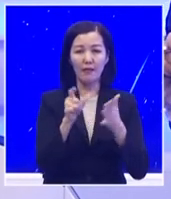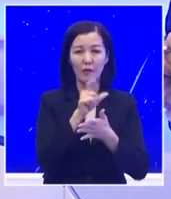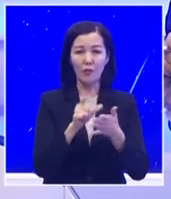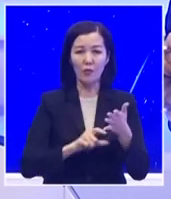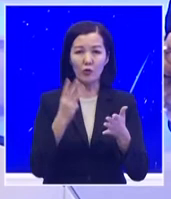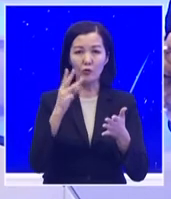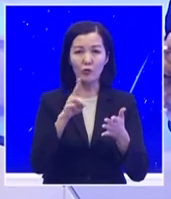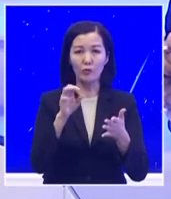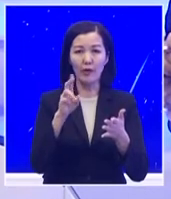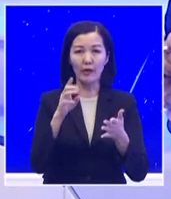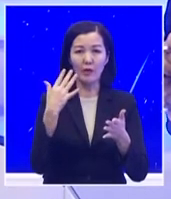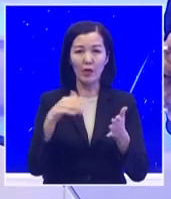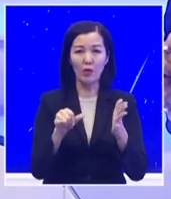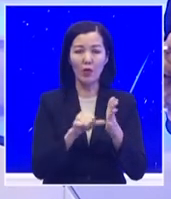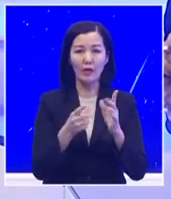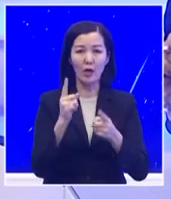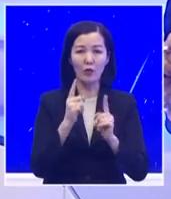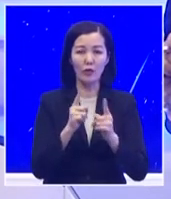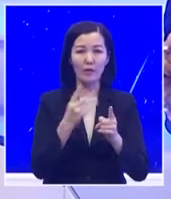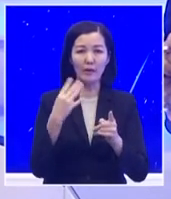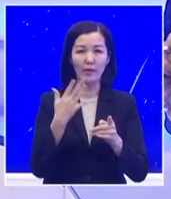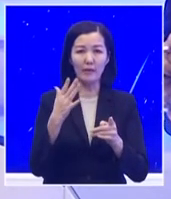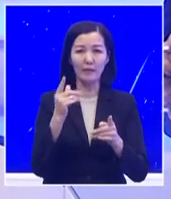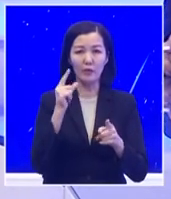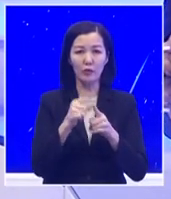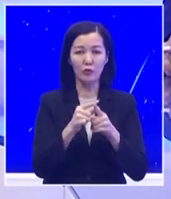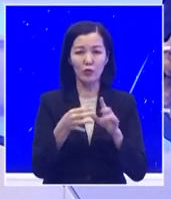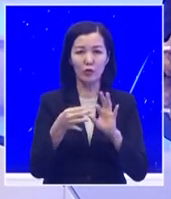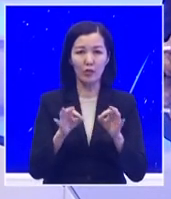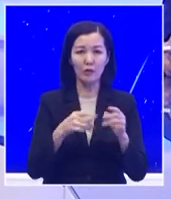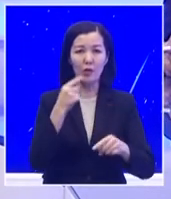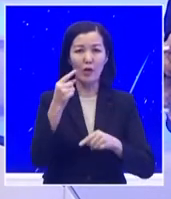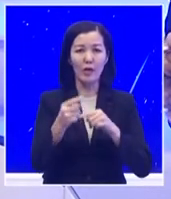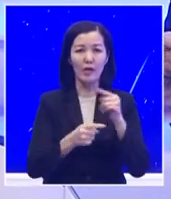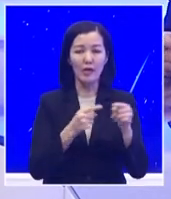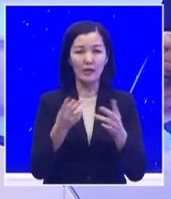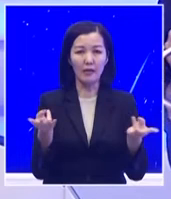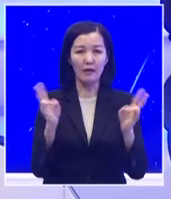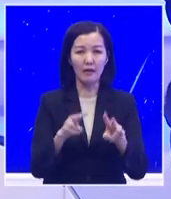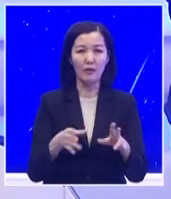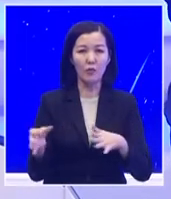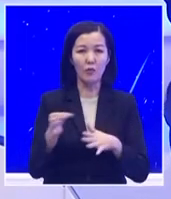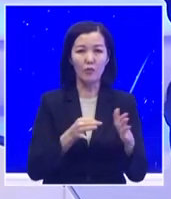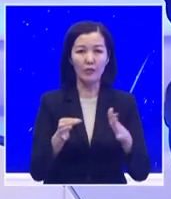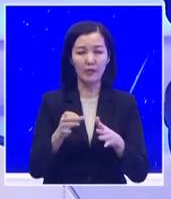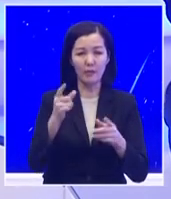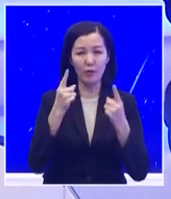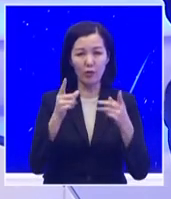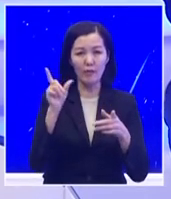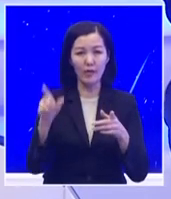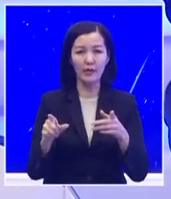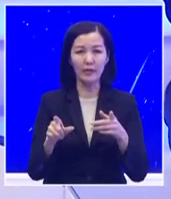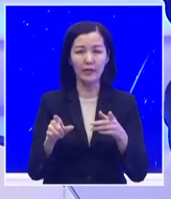3 поэма, 56 аударма, 45 қара сөз жазып өскелең ұрпаққа өшпес мұра қалдырды. Облысымызда ғұлама ақынның